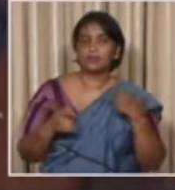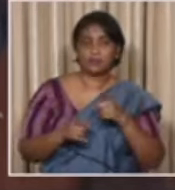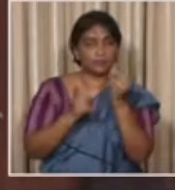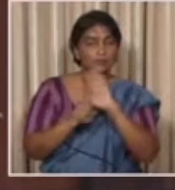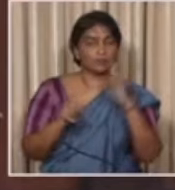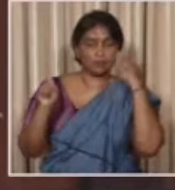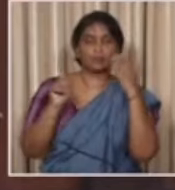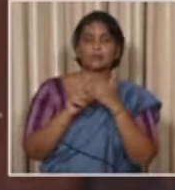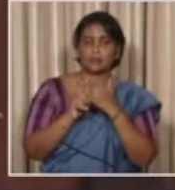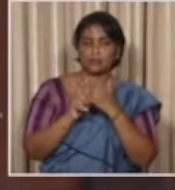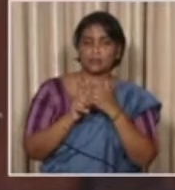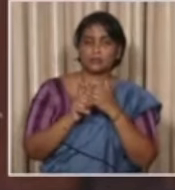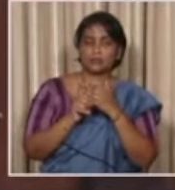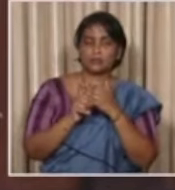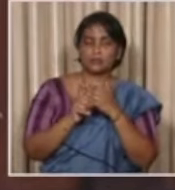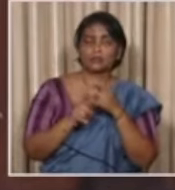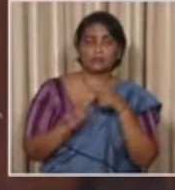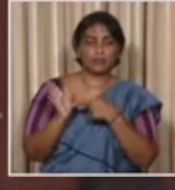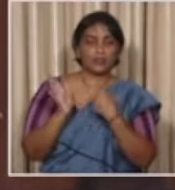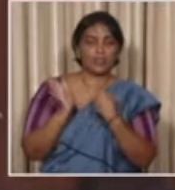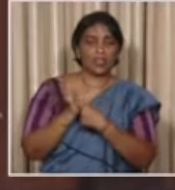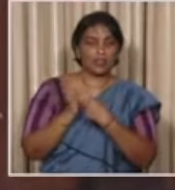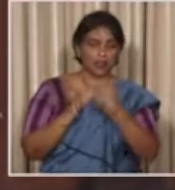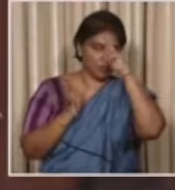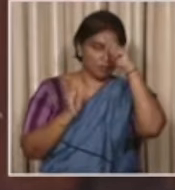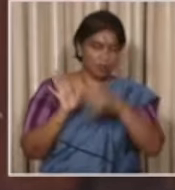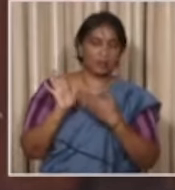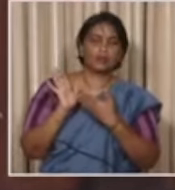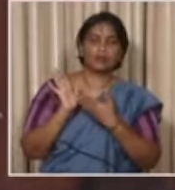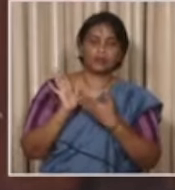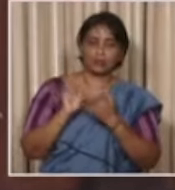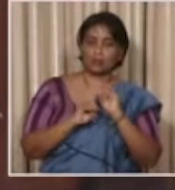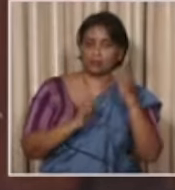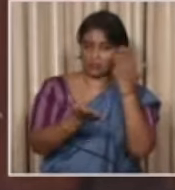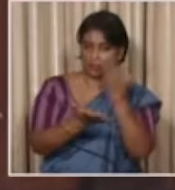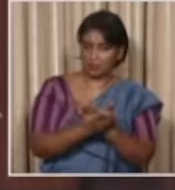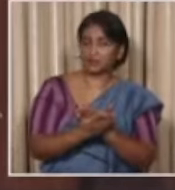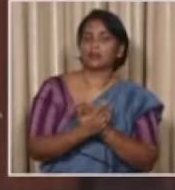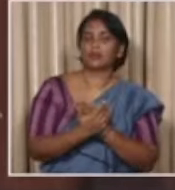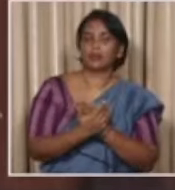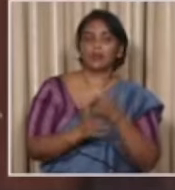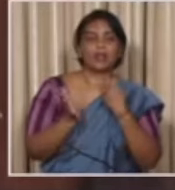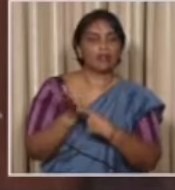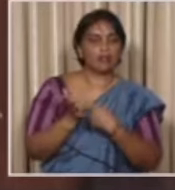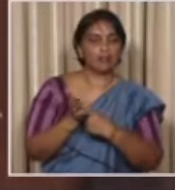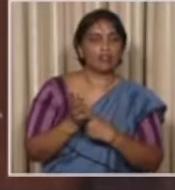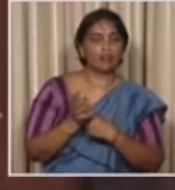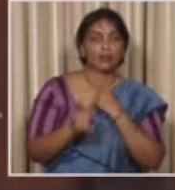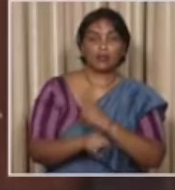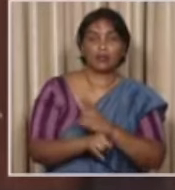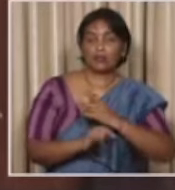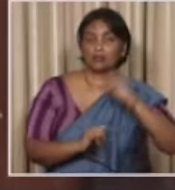ඍජුවම චෝදනා ලක් වෙන්නේ මේ ඉන්නේ මේ රවීන්ද්‍රන් කියන මහත්මයා. මම මේක සභාගත කරන්න මේ ලේඛනයත් මේ රවීන්ද්‍රන් කියන